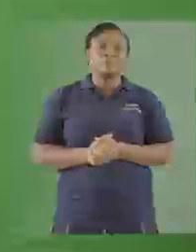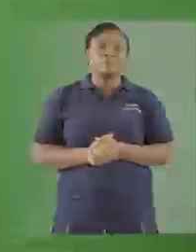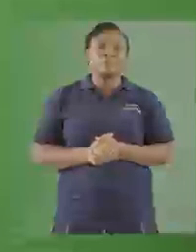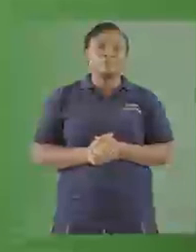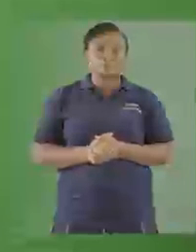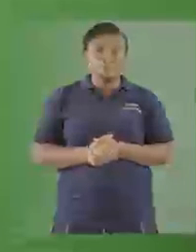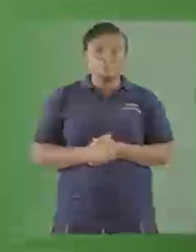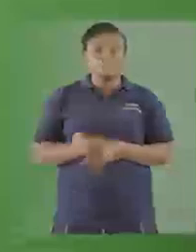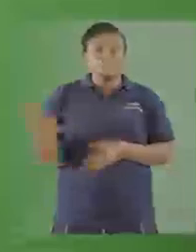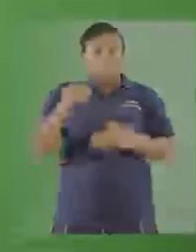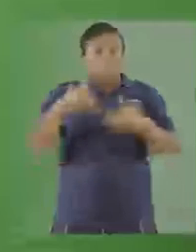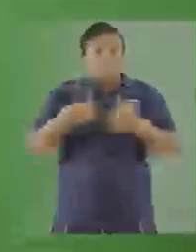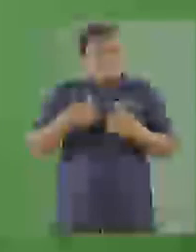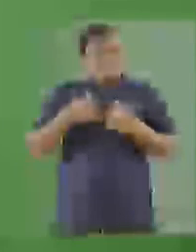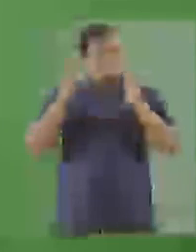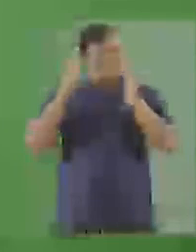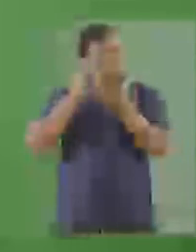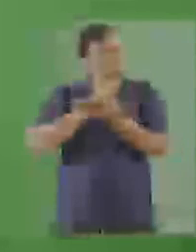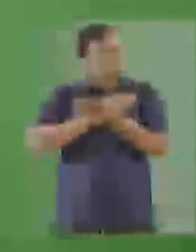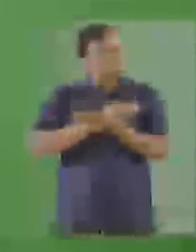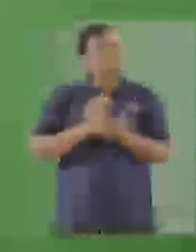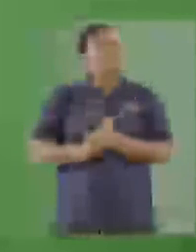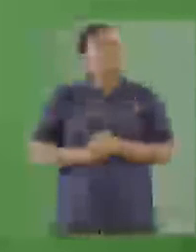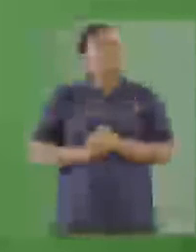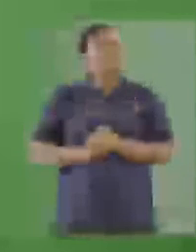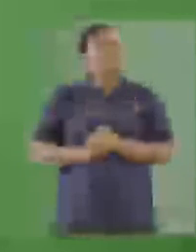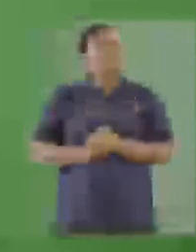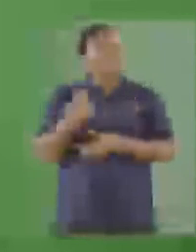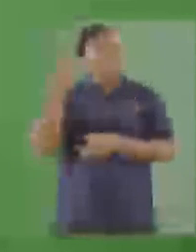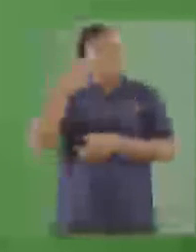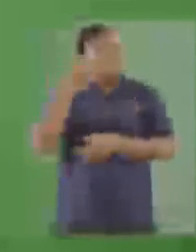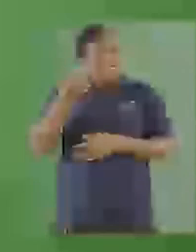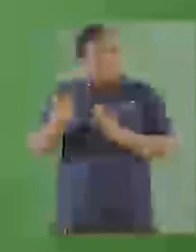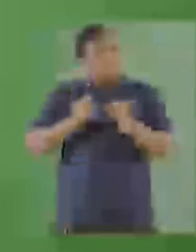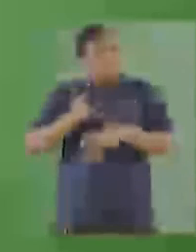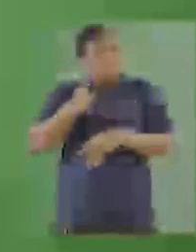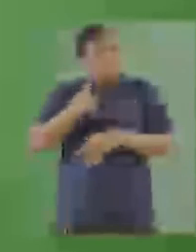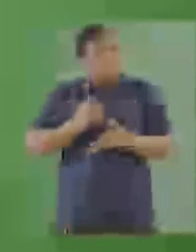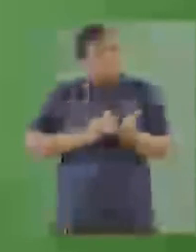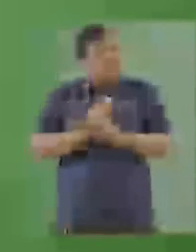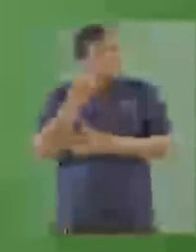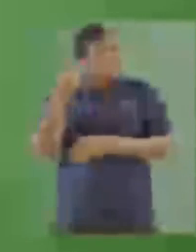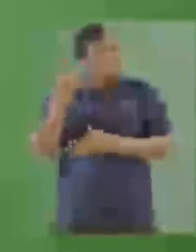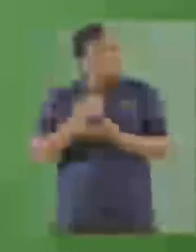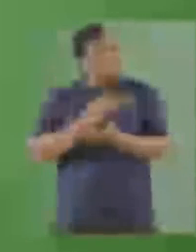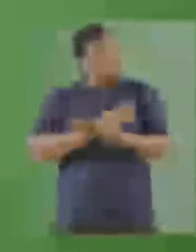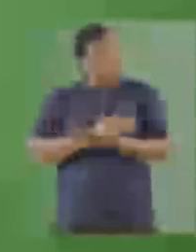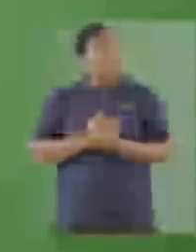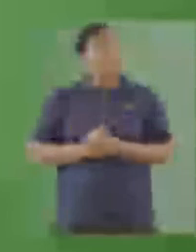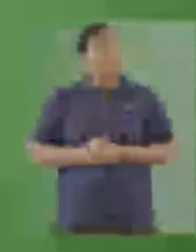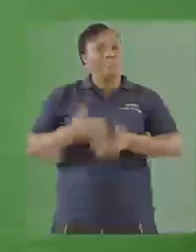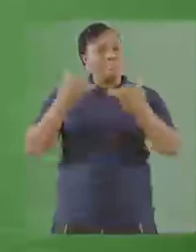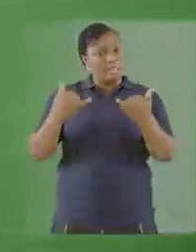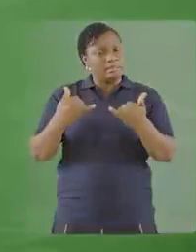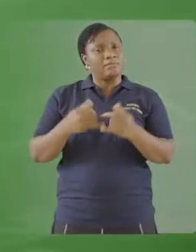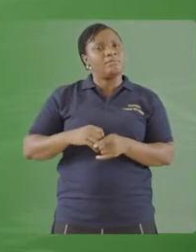Vous avez suivi le cours. Je vais donc vous donner un exercice de maison pour renforcer encore